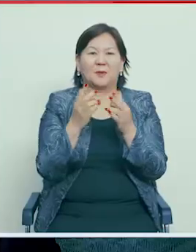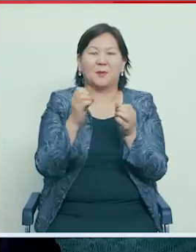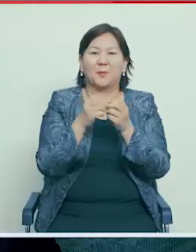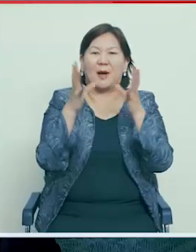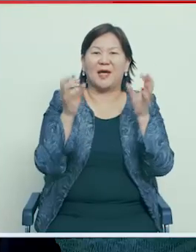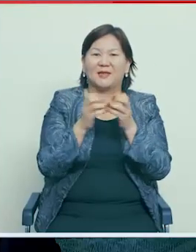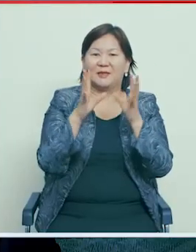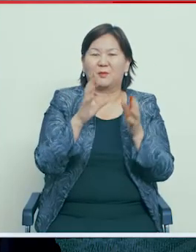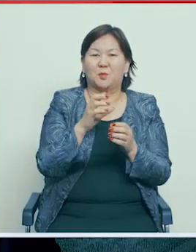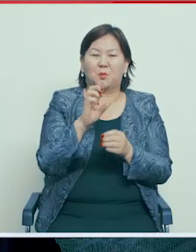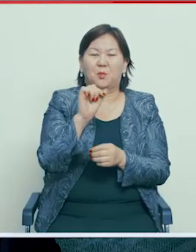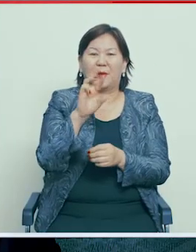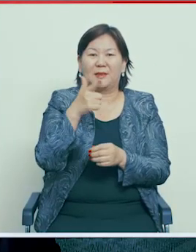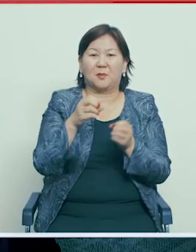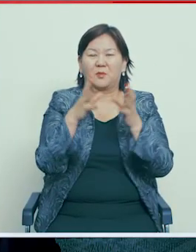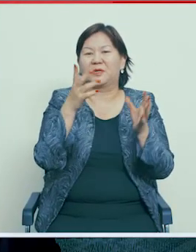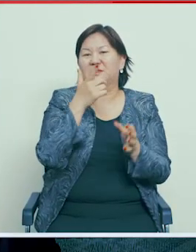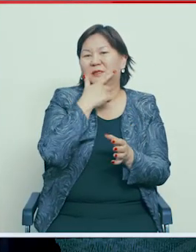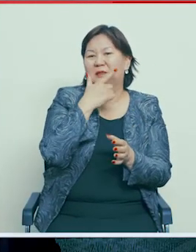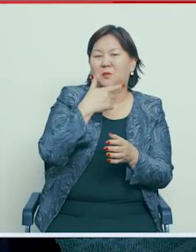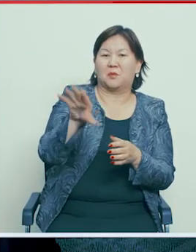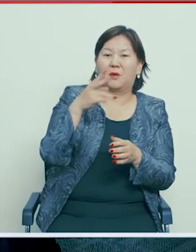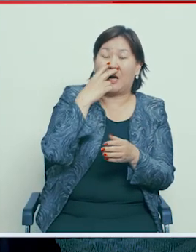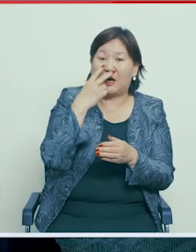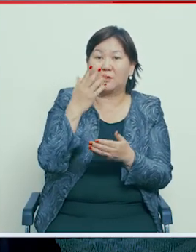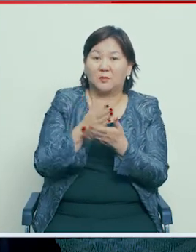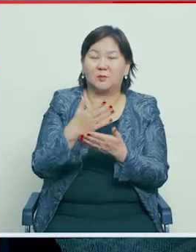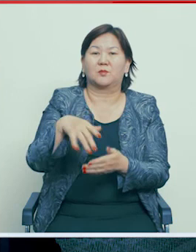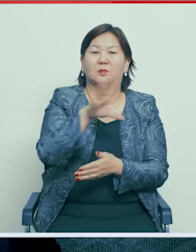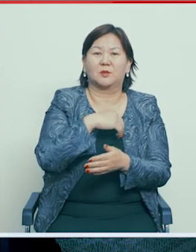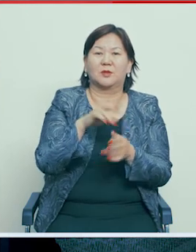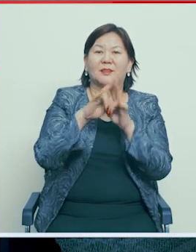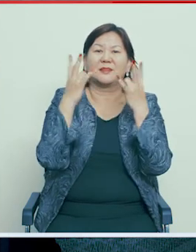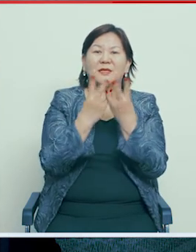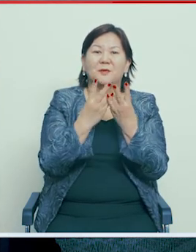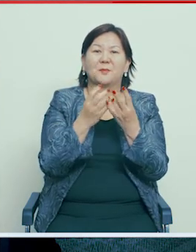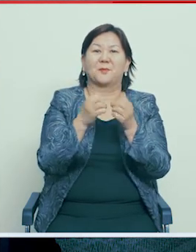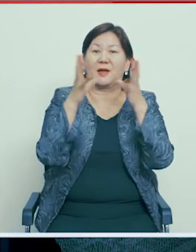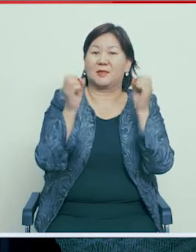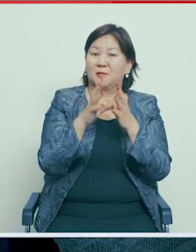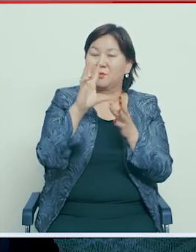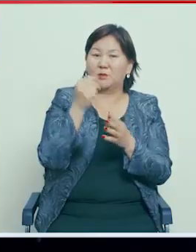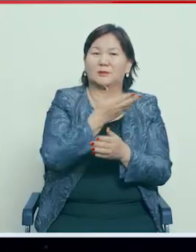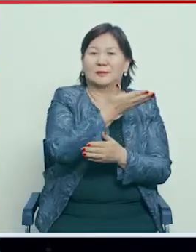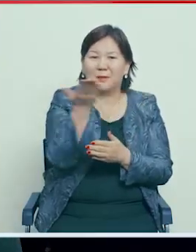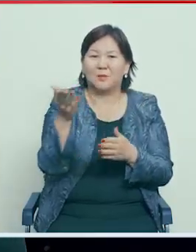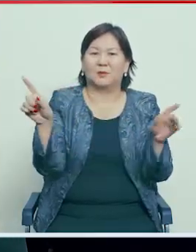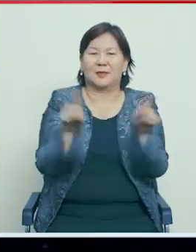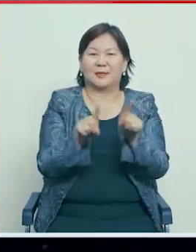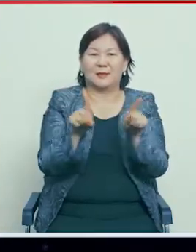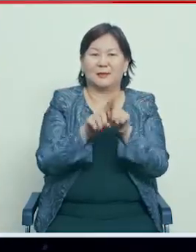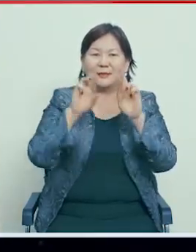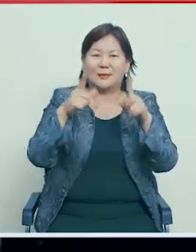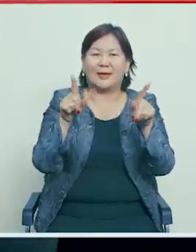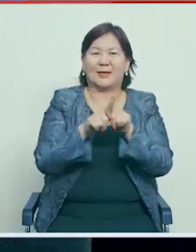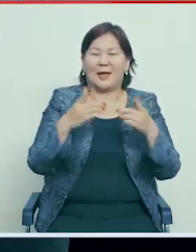баялаг бүтээх чадахгүй ч гэдэг юм уу тэр зүйлээс нь хараад байгаа болохоос биш бид нар бол нийгмийн баялагийг бүтээх гэж та бүхэнтэй яг адилхан